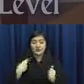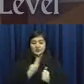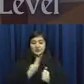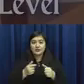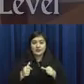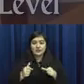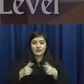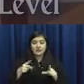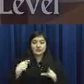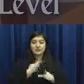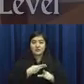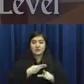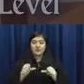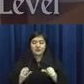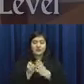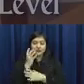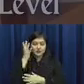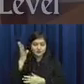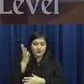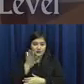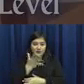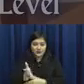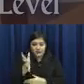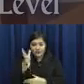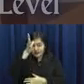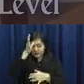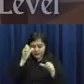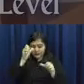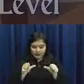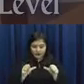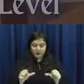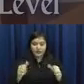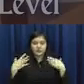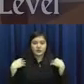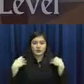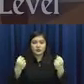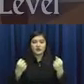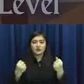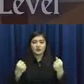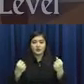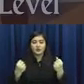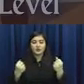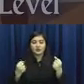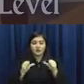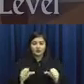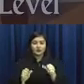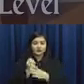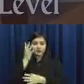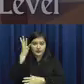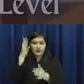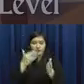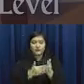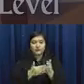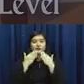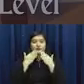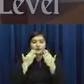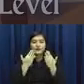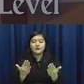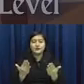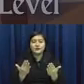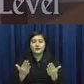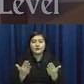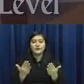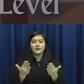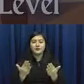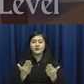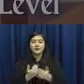on growing, brethren. Fathers, yeah. Let's keep on being steadfast, and let's keep on growing. Once again, thank you for being with us.